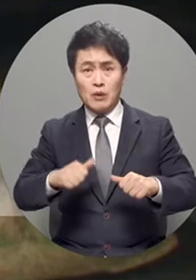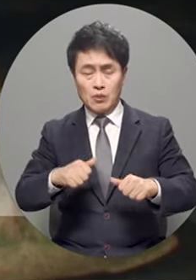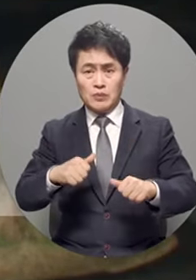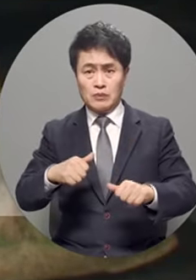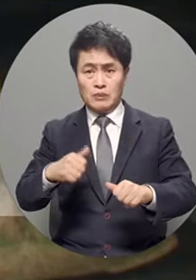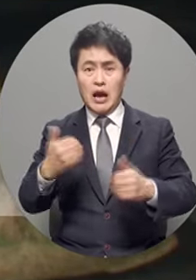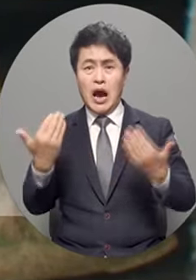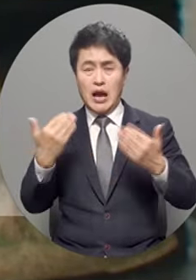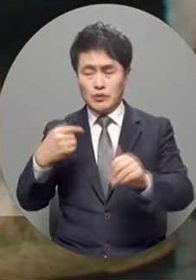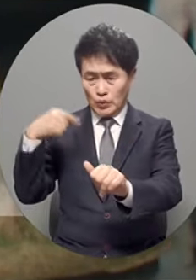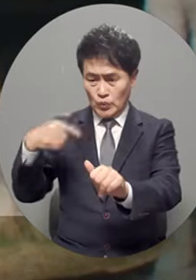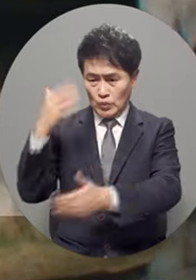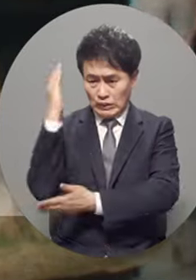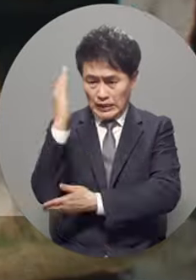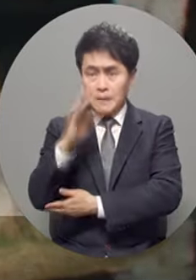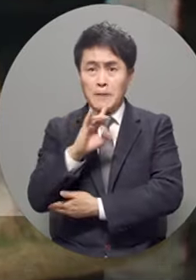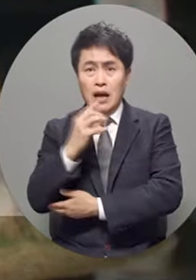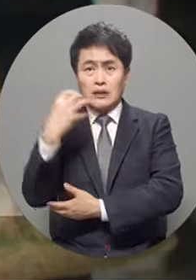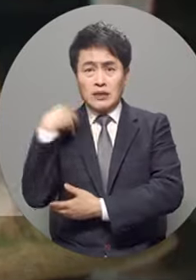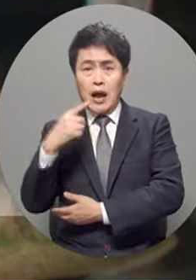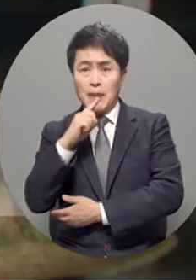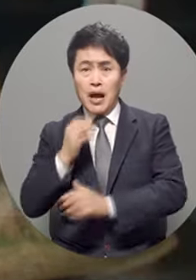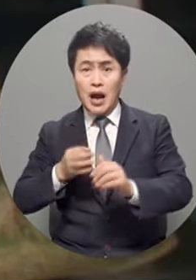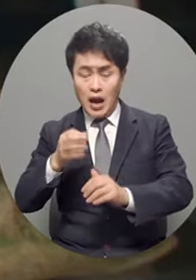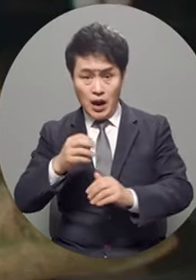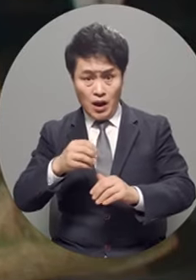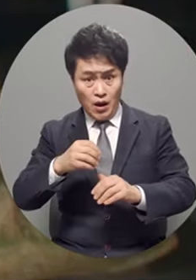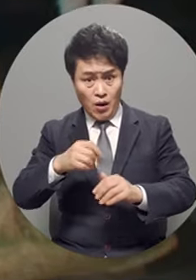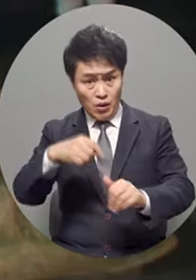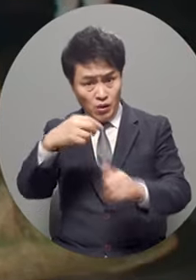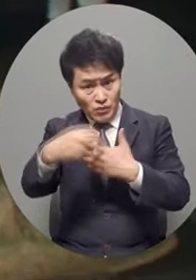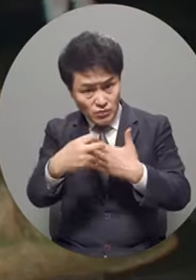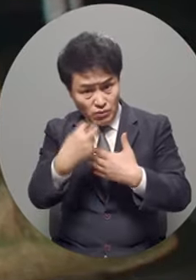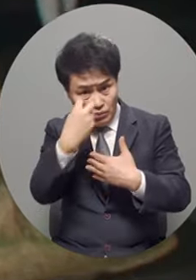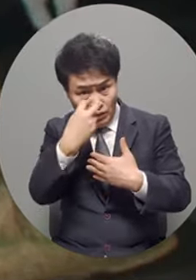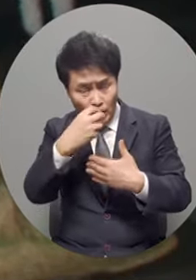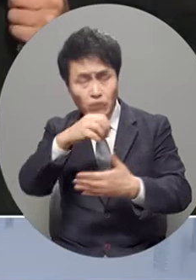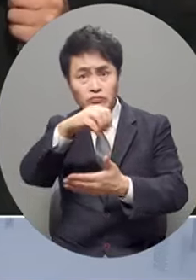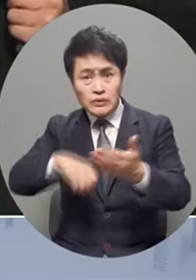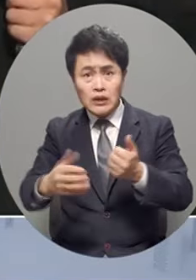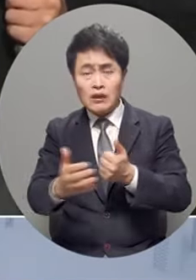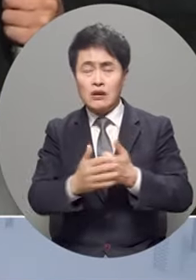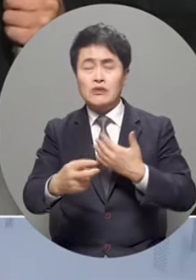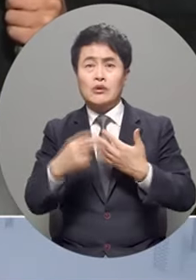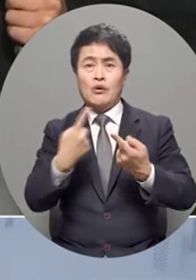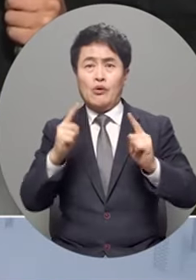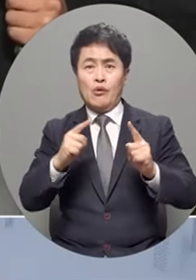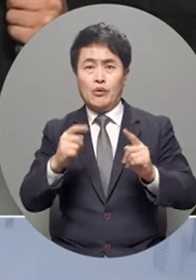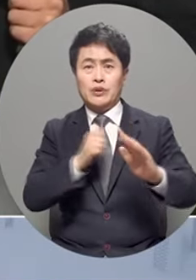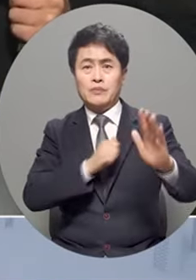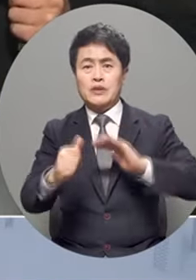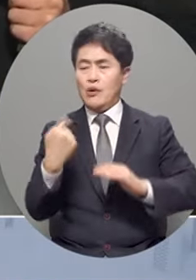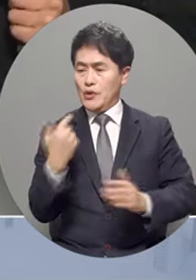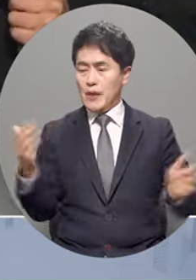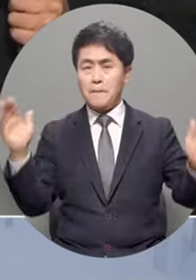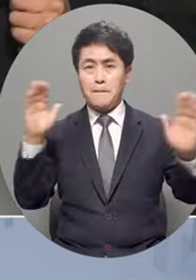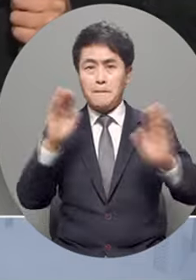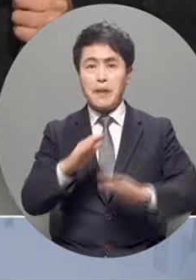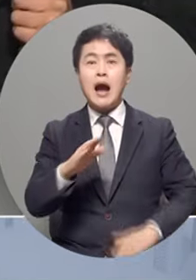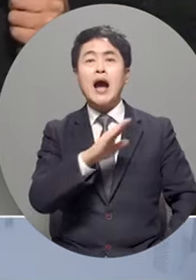하자는 목소리도 나오고 있습니다. 진료 현장을 떠날 수도 있다는 건데요. 서울대 의대 교수 비대위 대표가 어젯밤